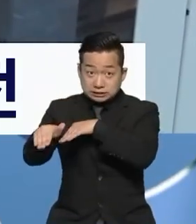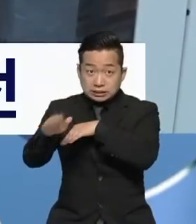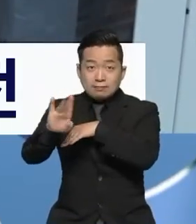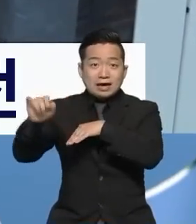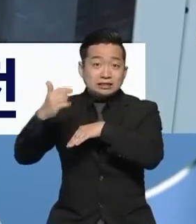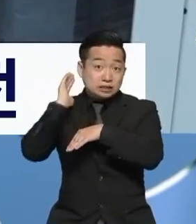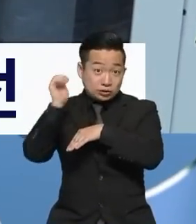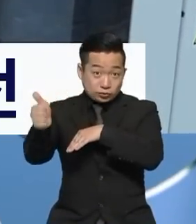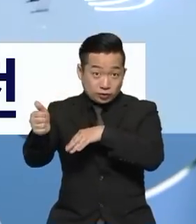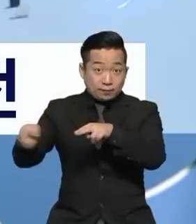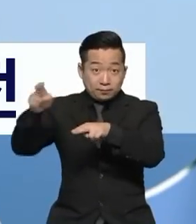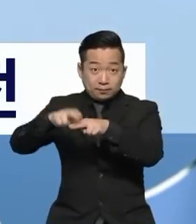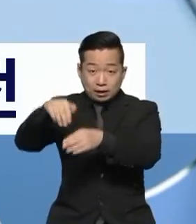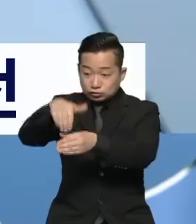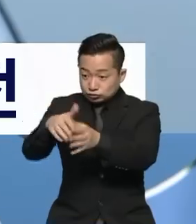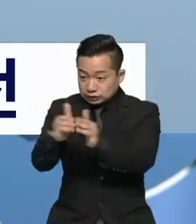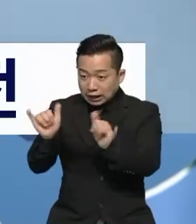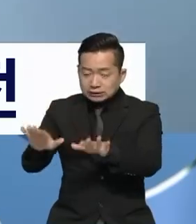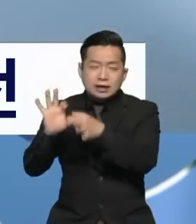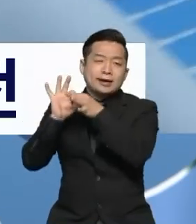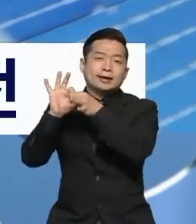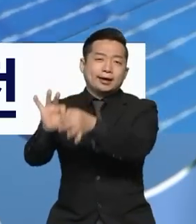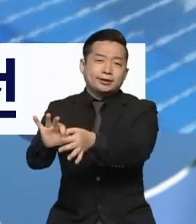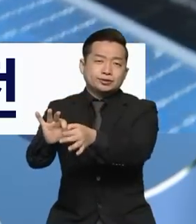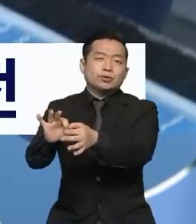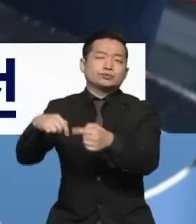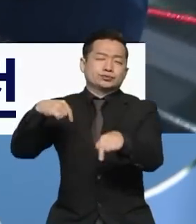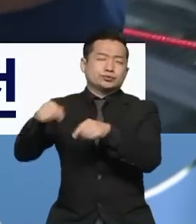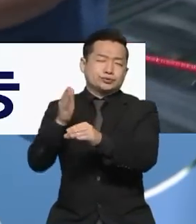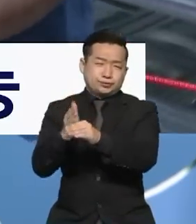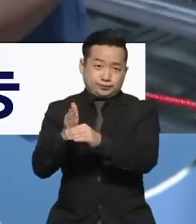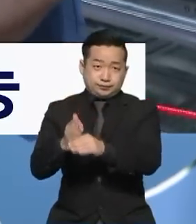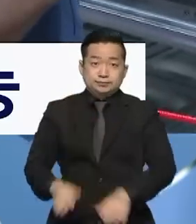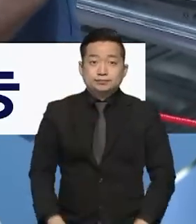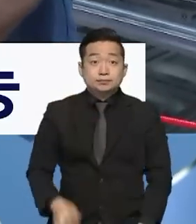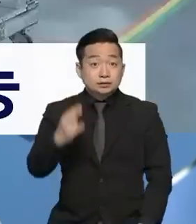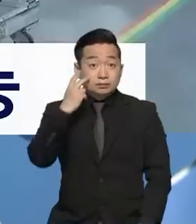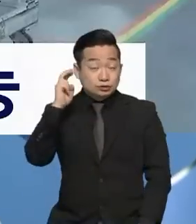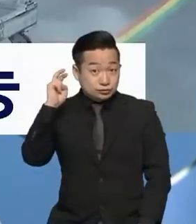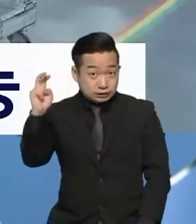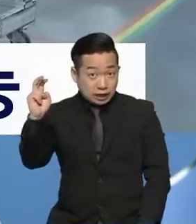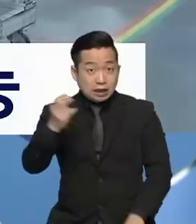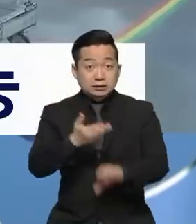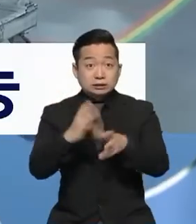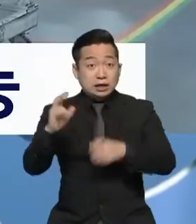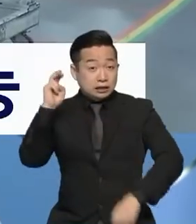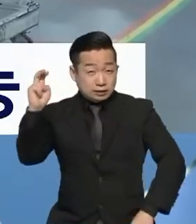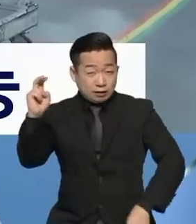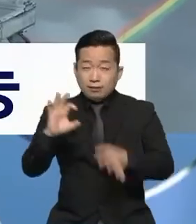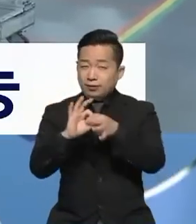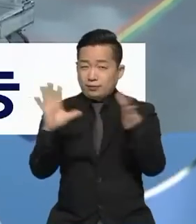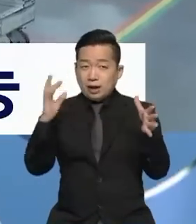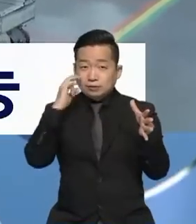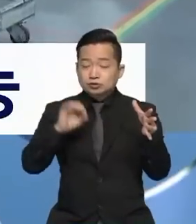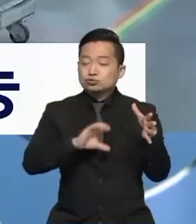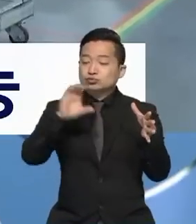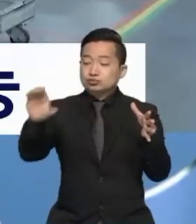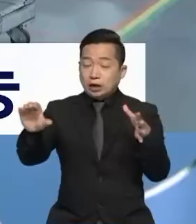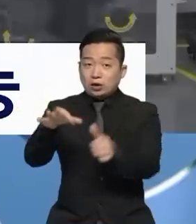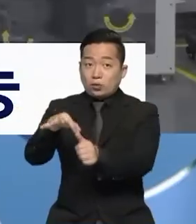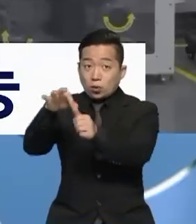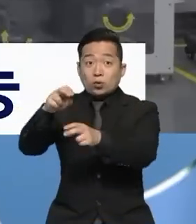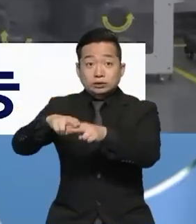정부, 미국 유권자들에게도 여전히 먹히는 겁니다. 미국 기업이든 외국 기업이든 미국에 투자해서